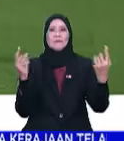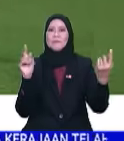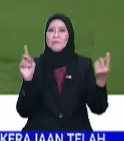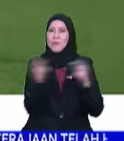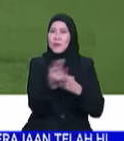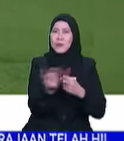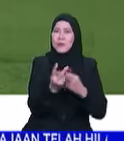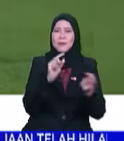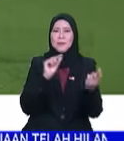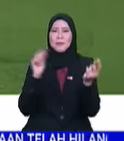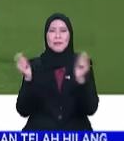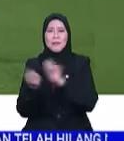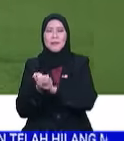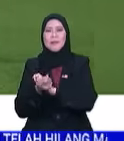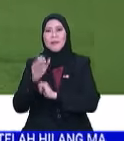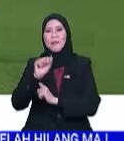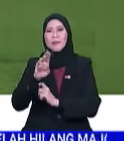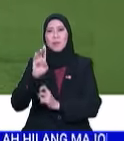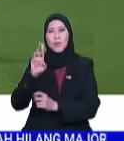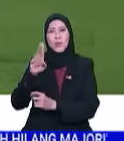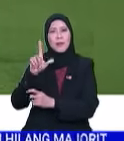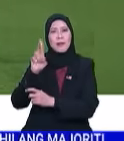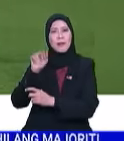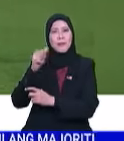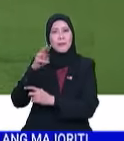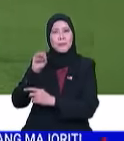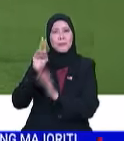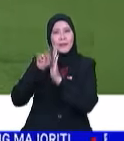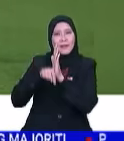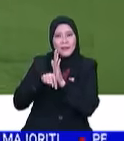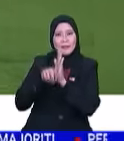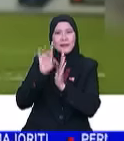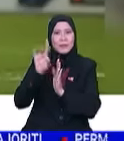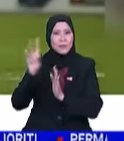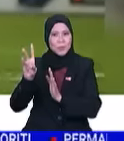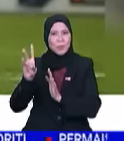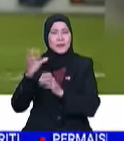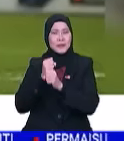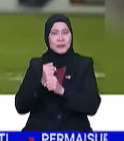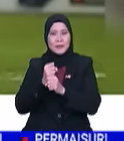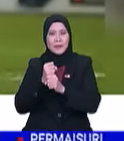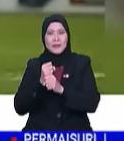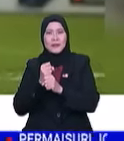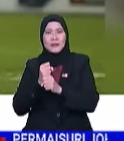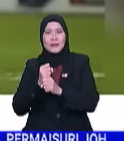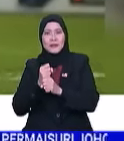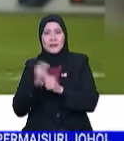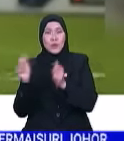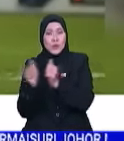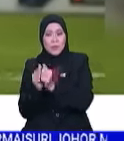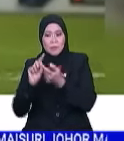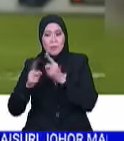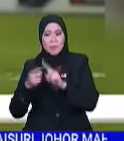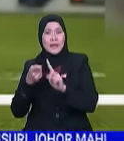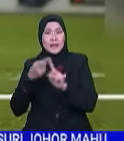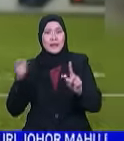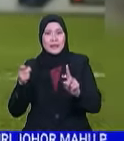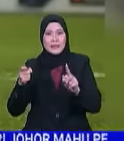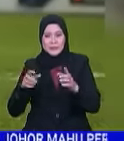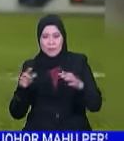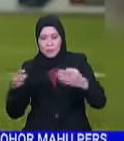pemain gantian Abdul Rahim Abdul Razak pada minit ke-87 yang menerima lorongan rakan sepasukan dari luar